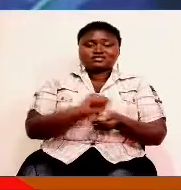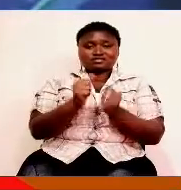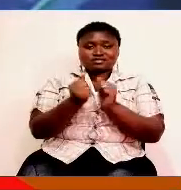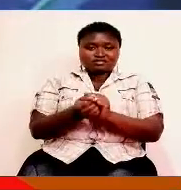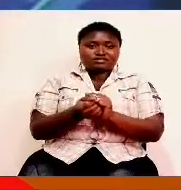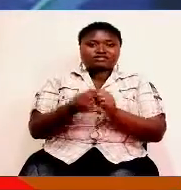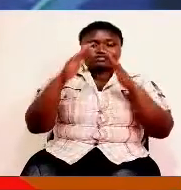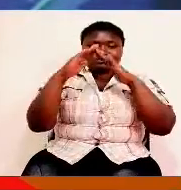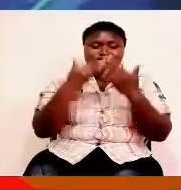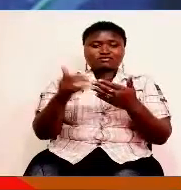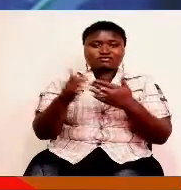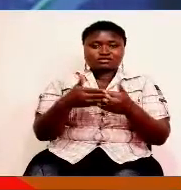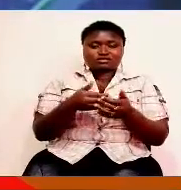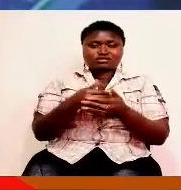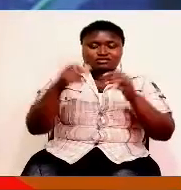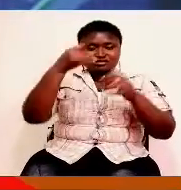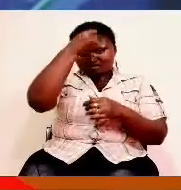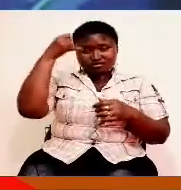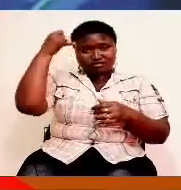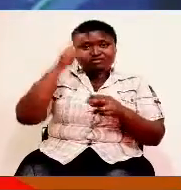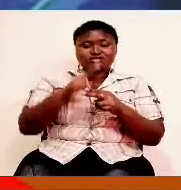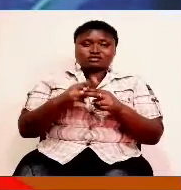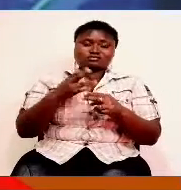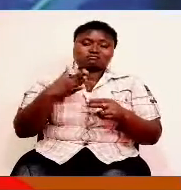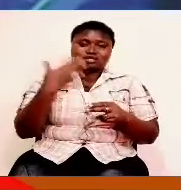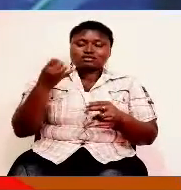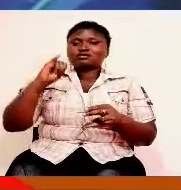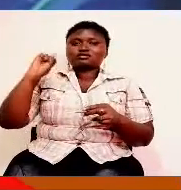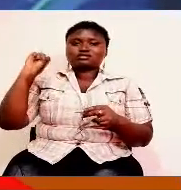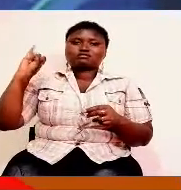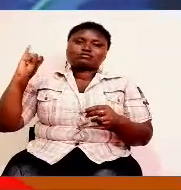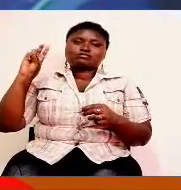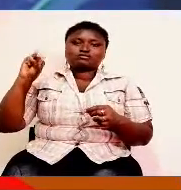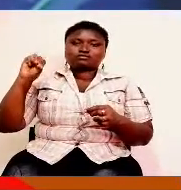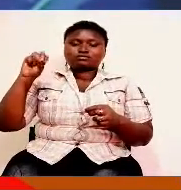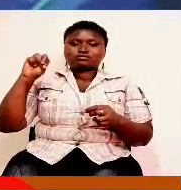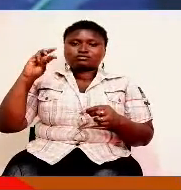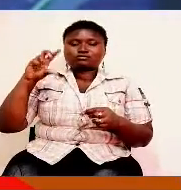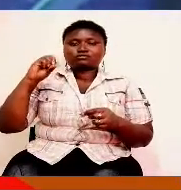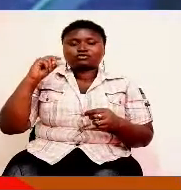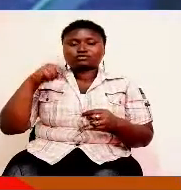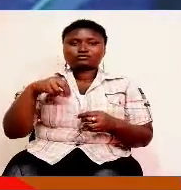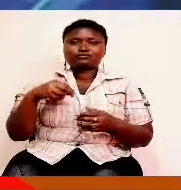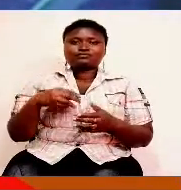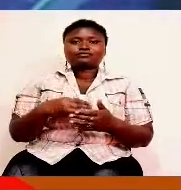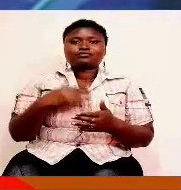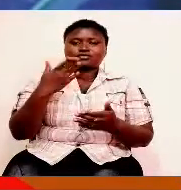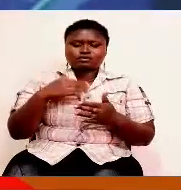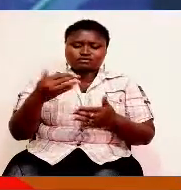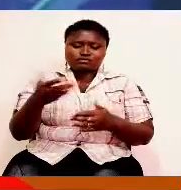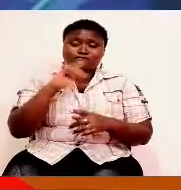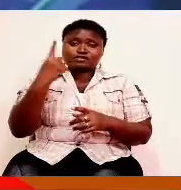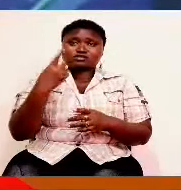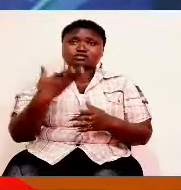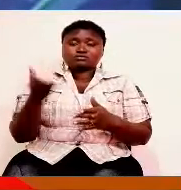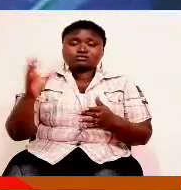na njira ya ciko etikaga wajiro wa Kariuki ni nani jitikaga Simon Mwangi tukiambiriria tuhiuke